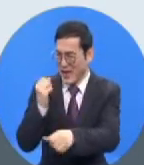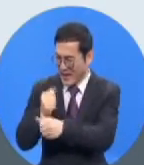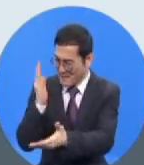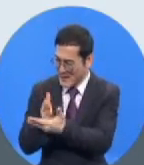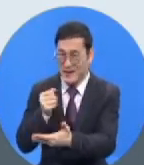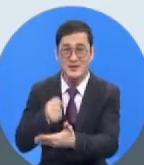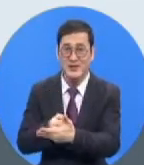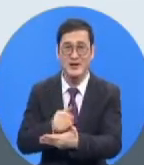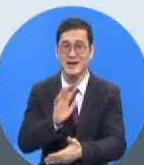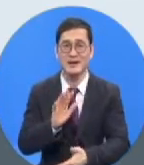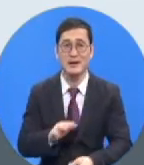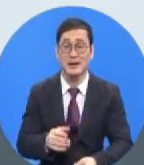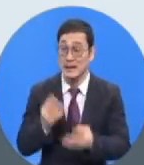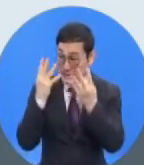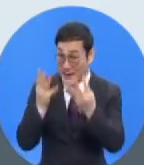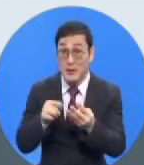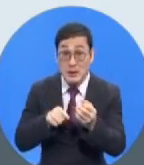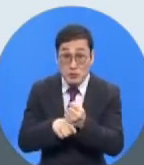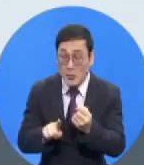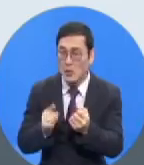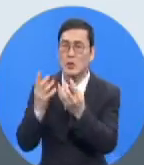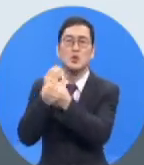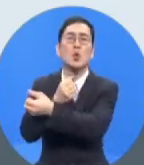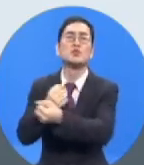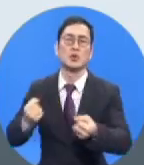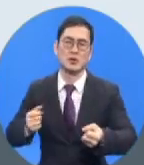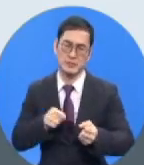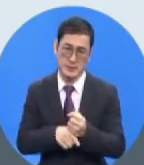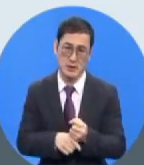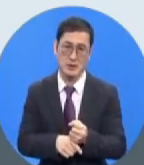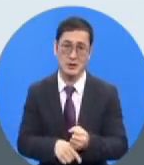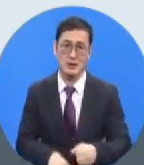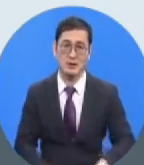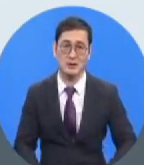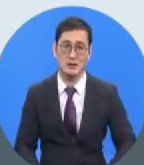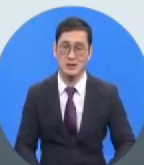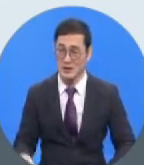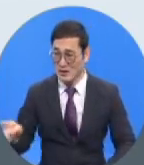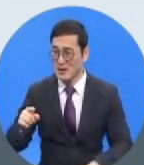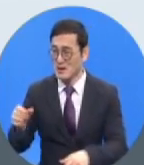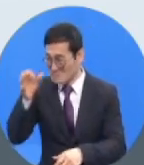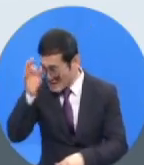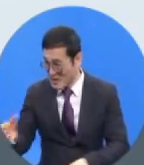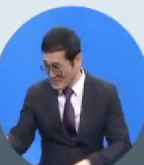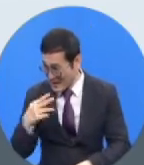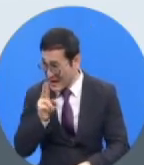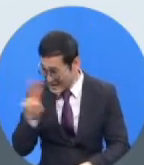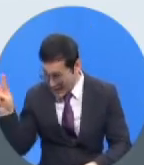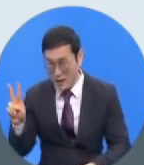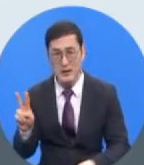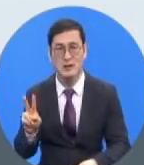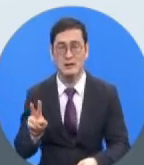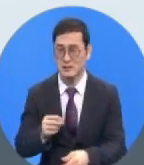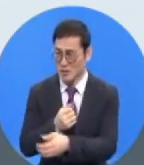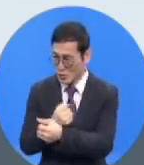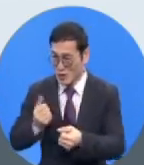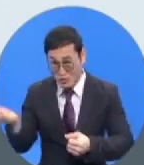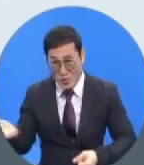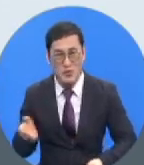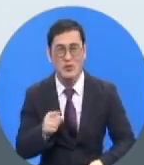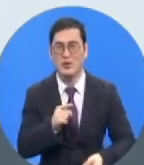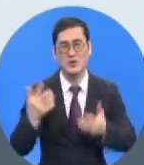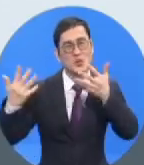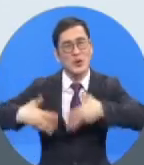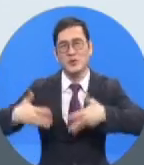자체가 용서잖아요. 네. 이재명 지사 지금 이렇게 눈치 보다가 이제 와서 저 얘기 꺼내시는 것 같은데 네. 이렇게 정치인이 어떤